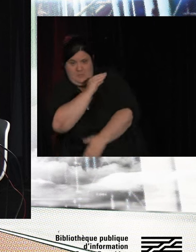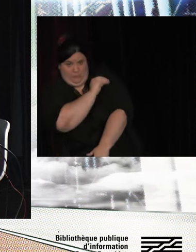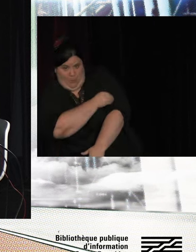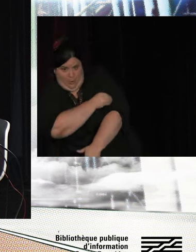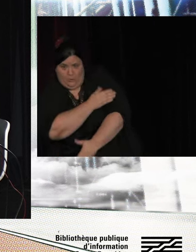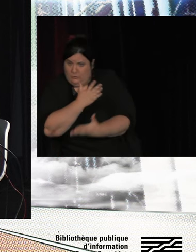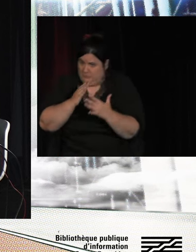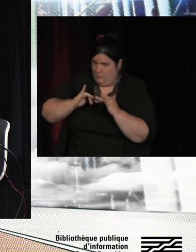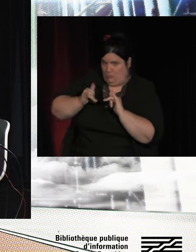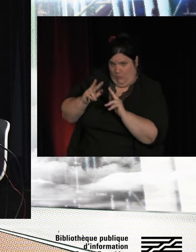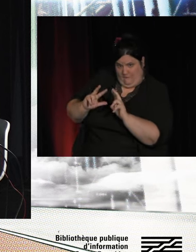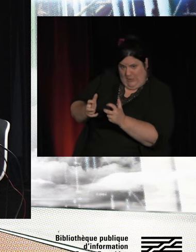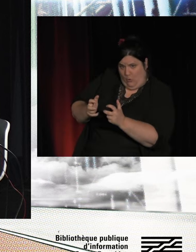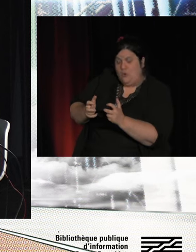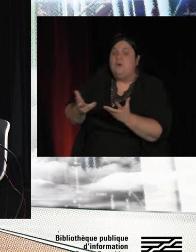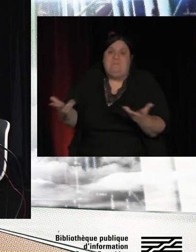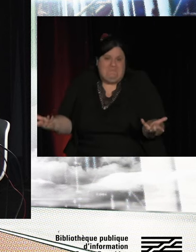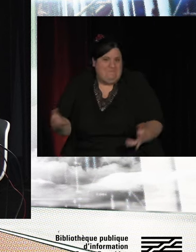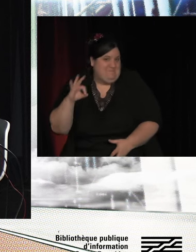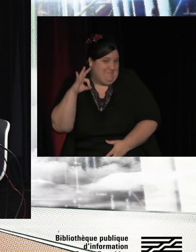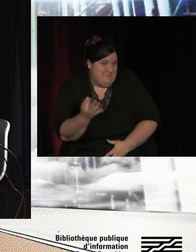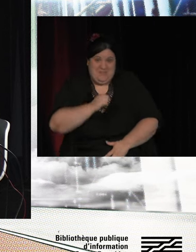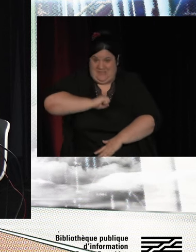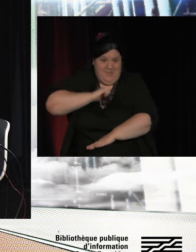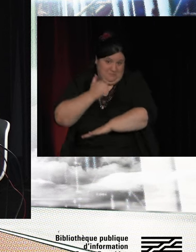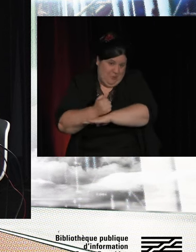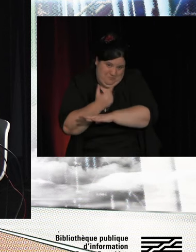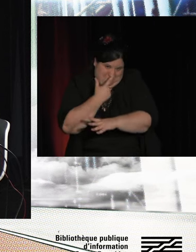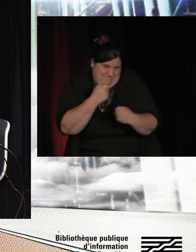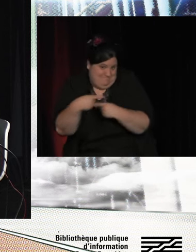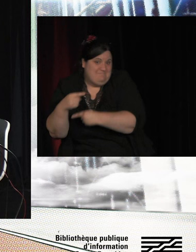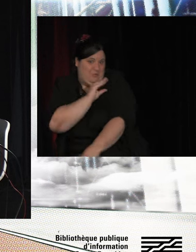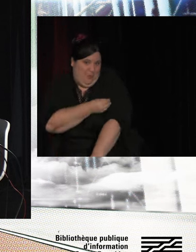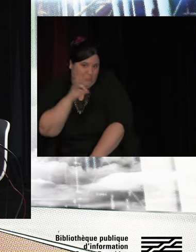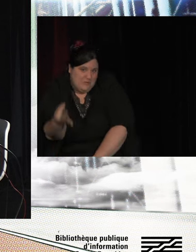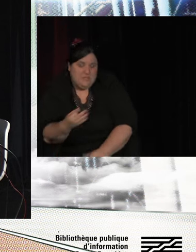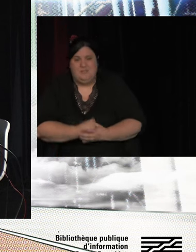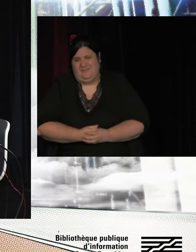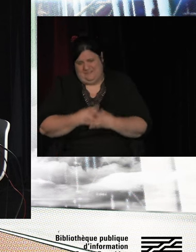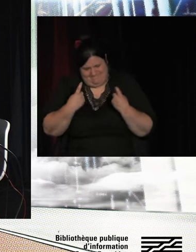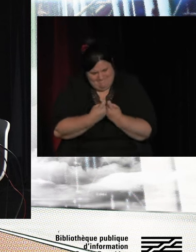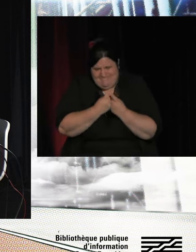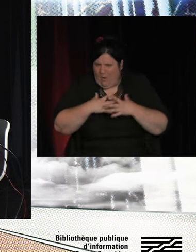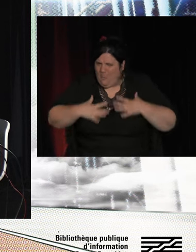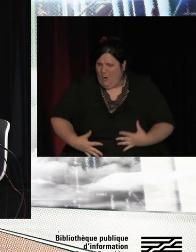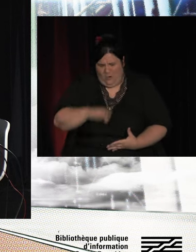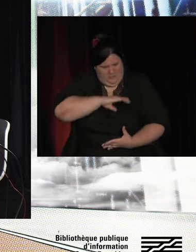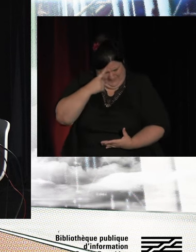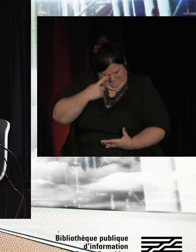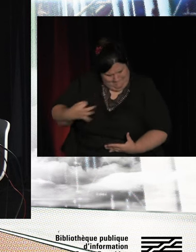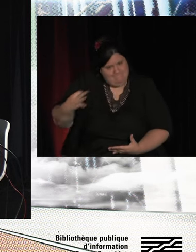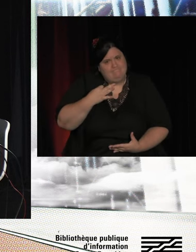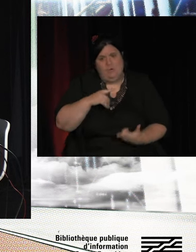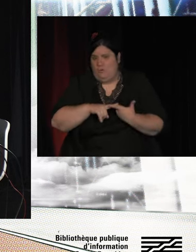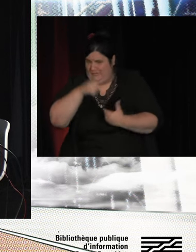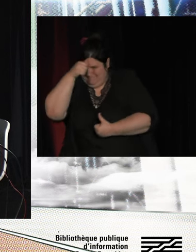vidéo, et donc j'ai une grande nouvelle pour vous, mais le speedrun, oui, c'est du sport. Il faut entraîner la mémoire musculaire, il faut entraîner la mémoire